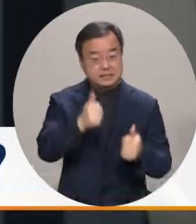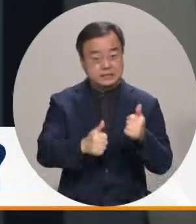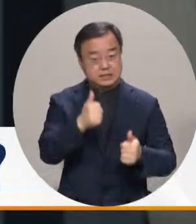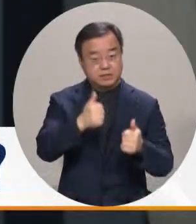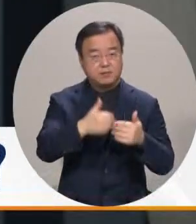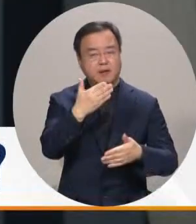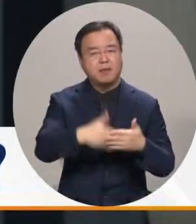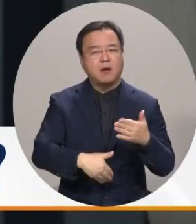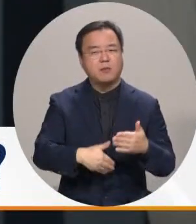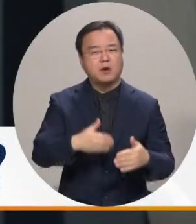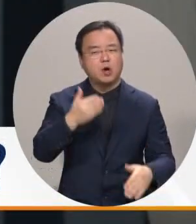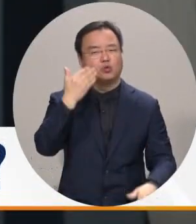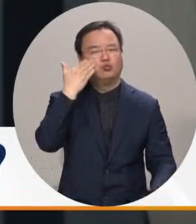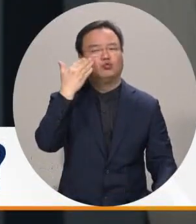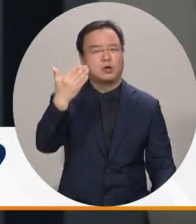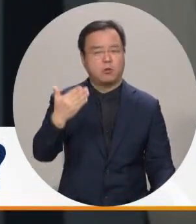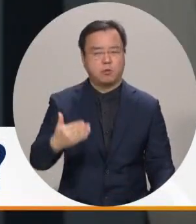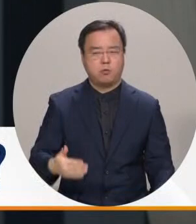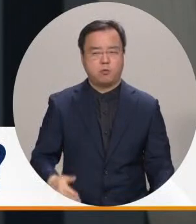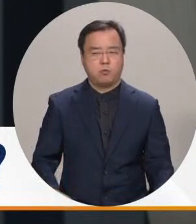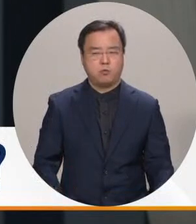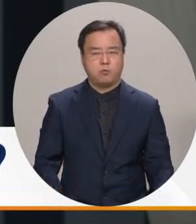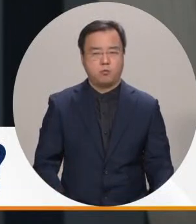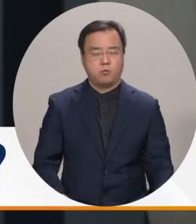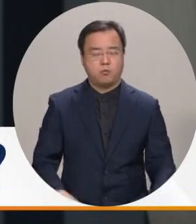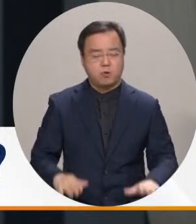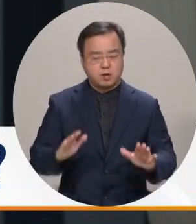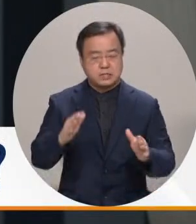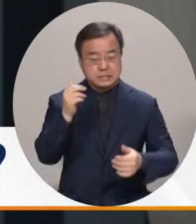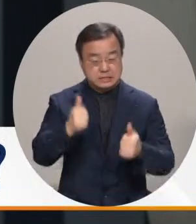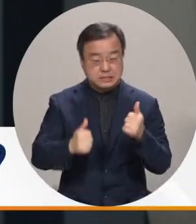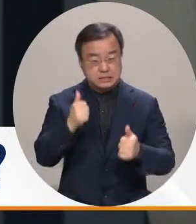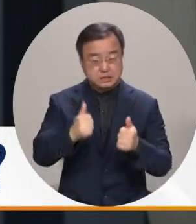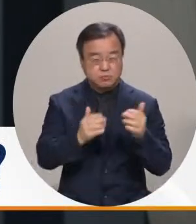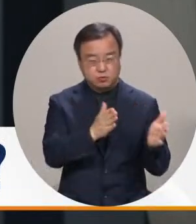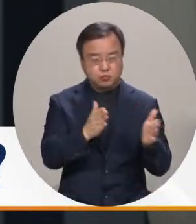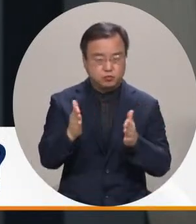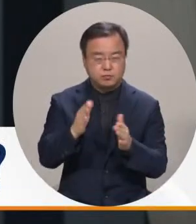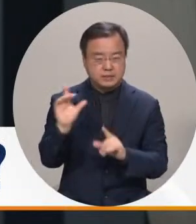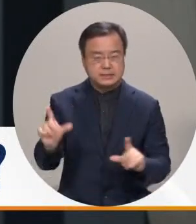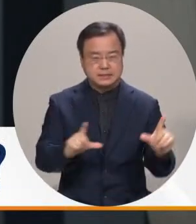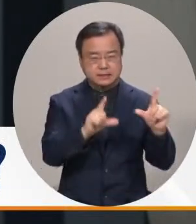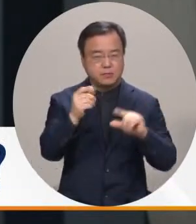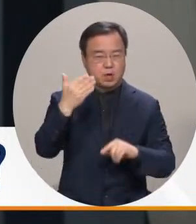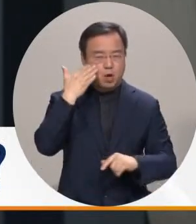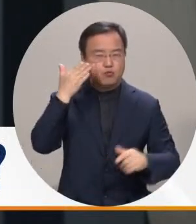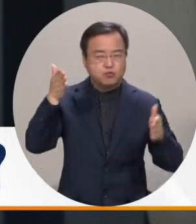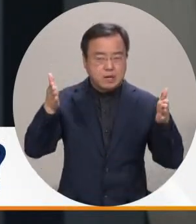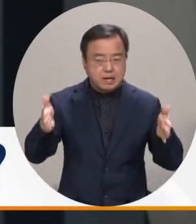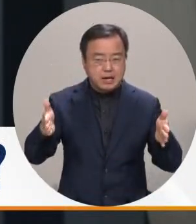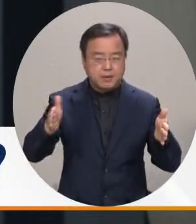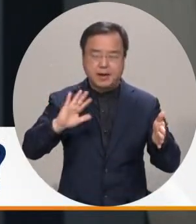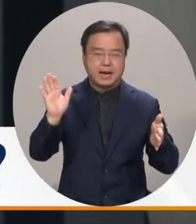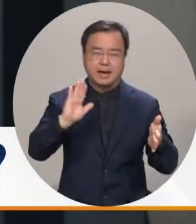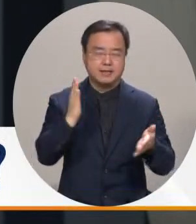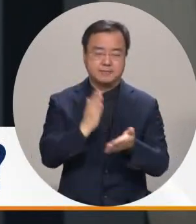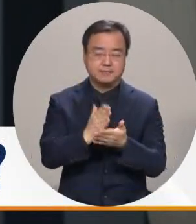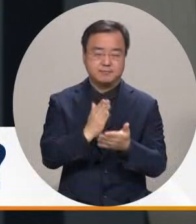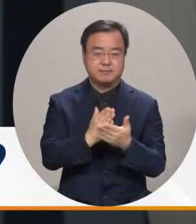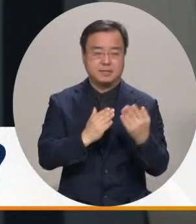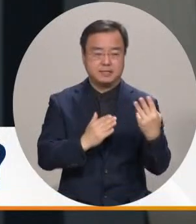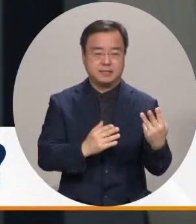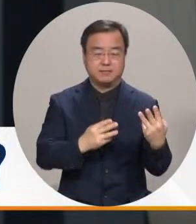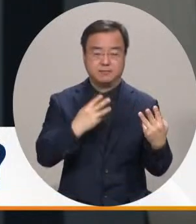있는 상황인데요이 수험 생활이라는 걸요 전체적으로 통으로 보는 것보다는 3플러스 3+